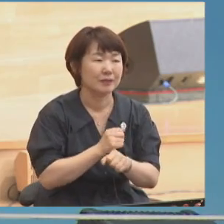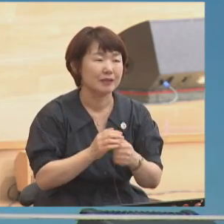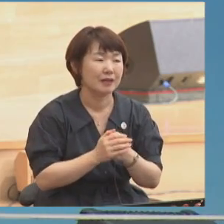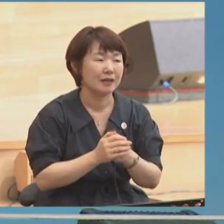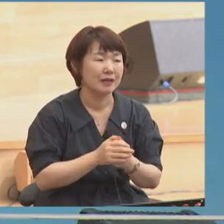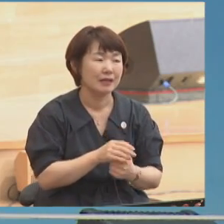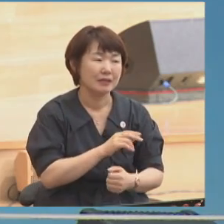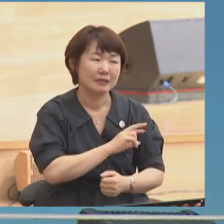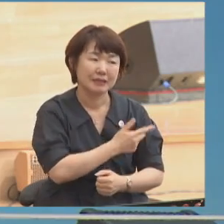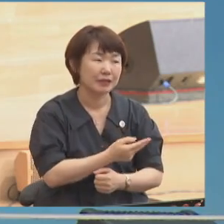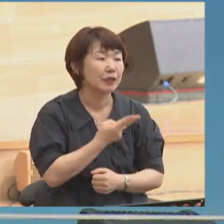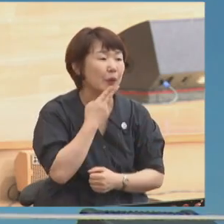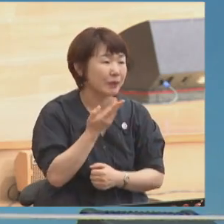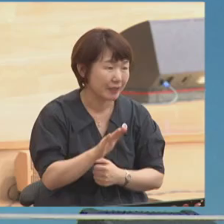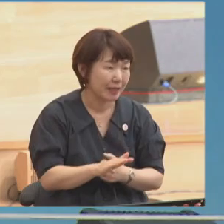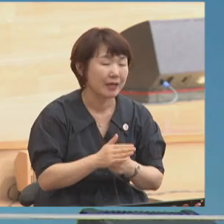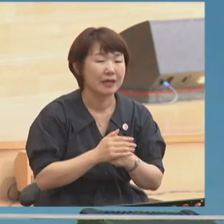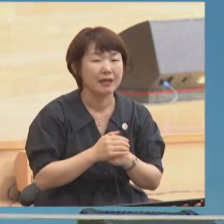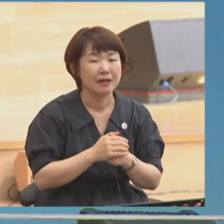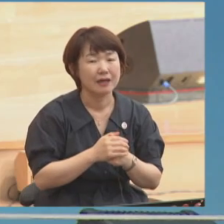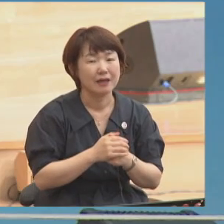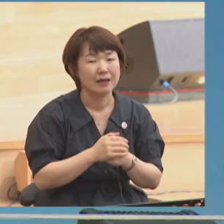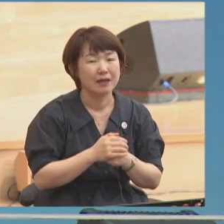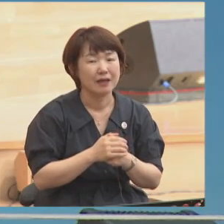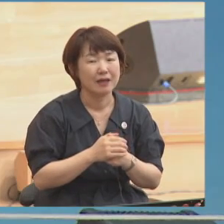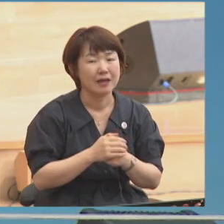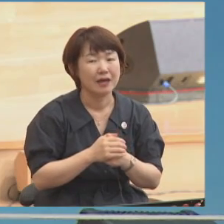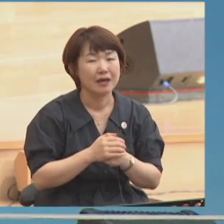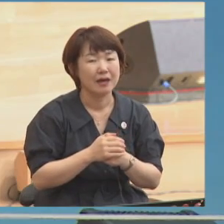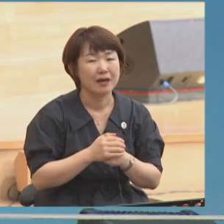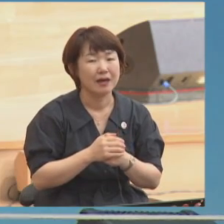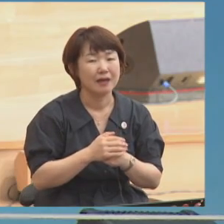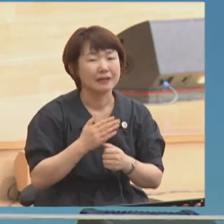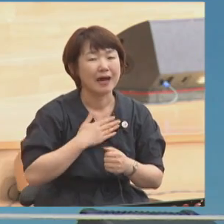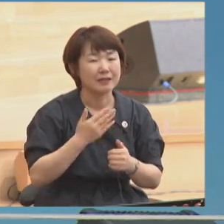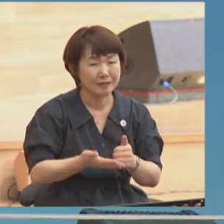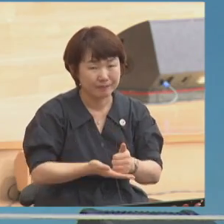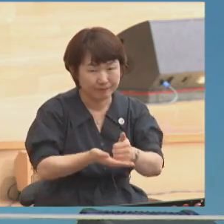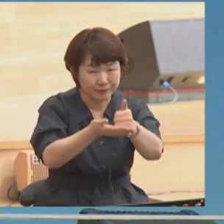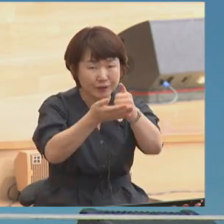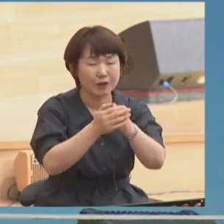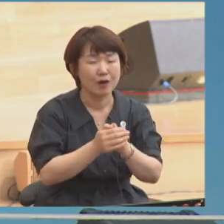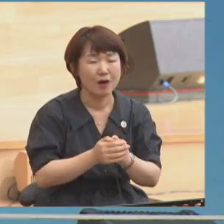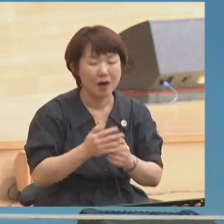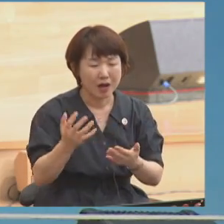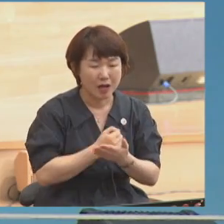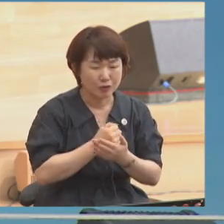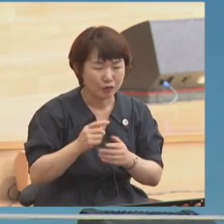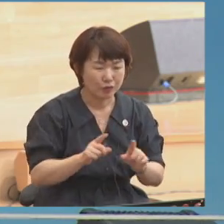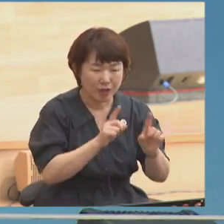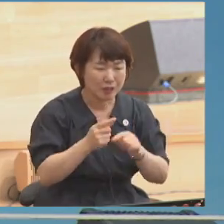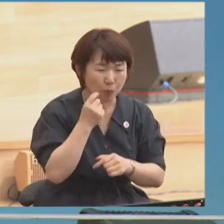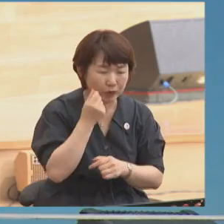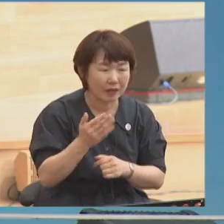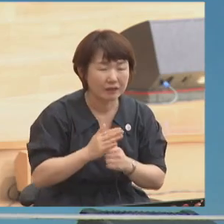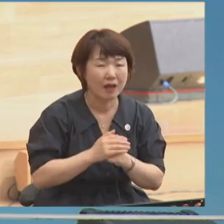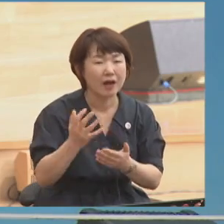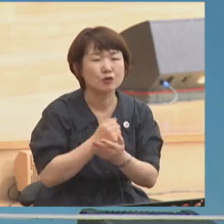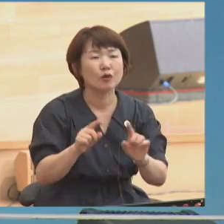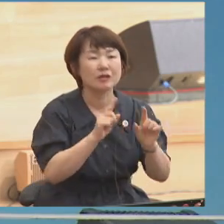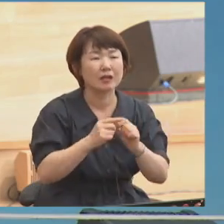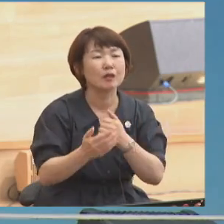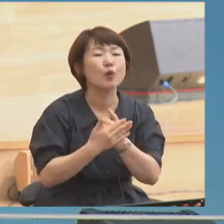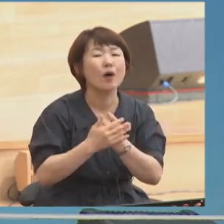자격이 없는데 받게 하세요. 누릴 수 없는데 누리게 하세요. 그게